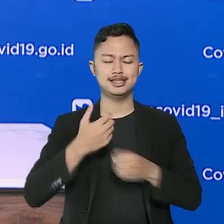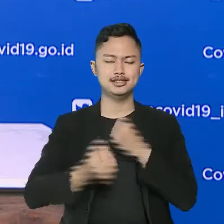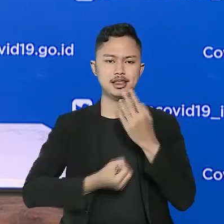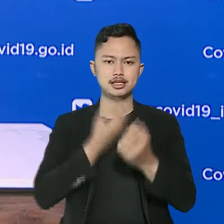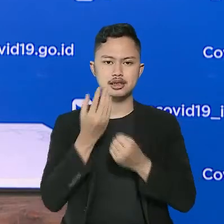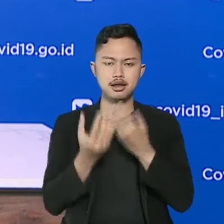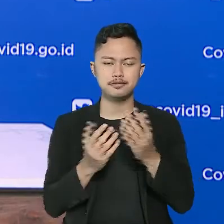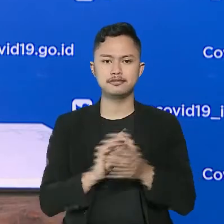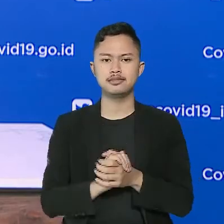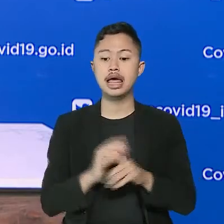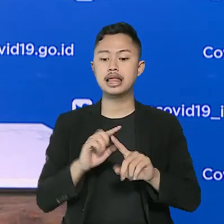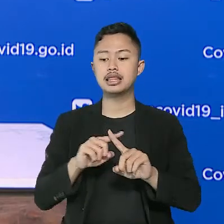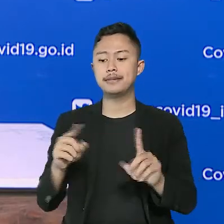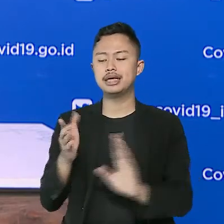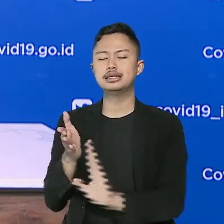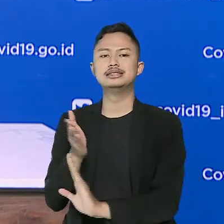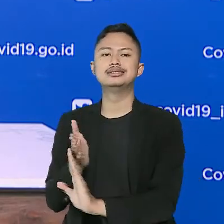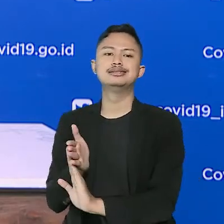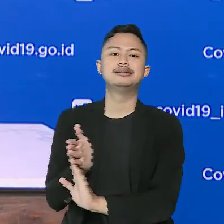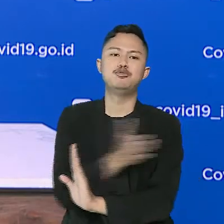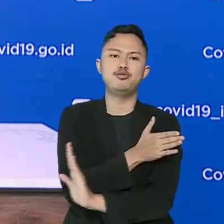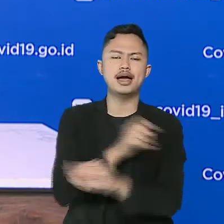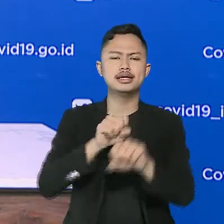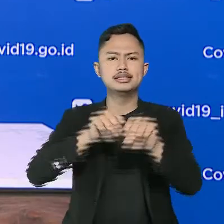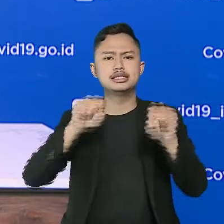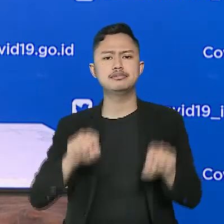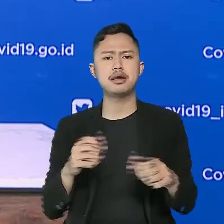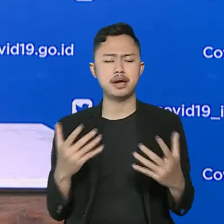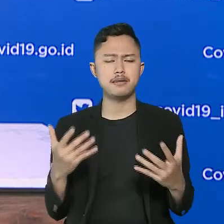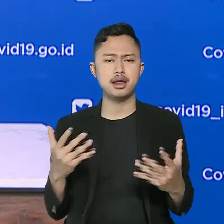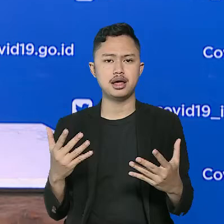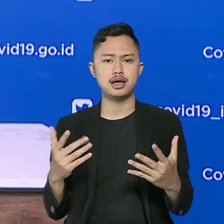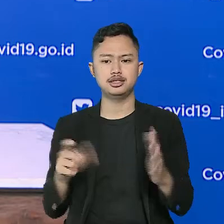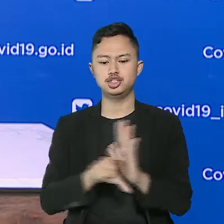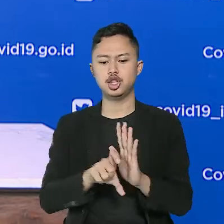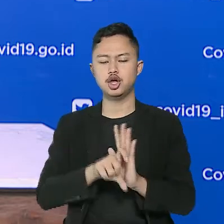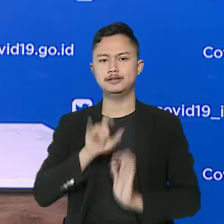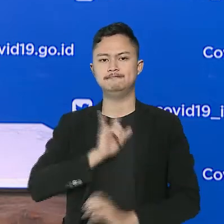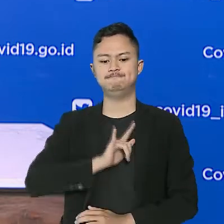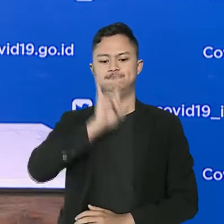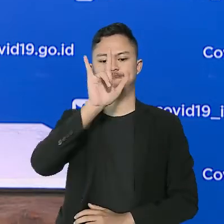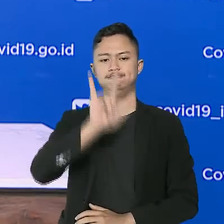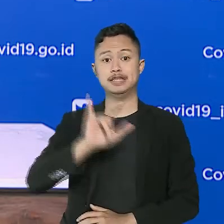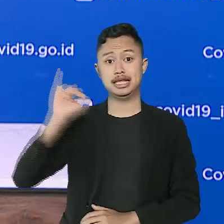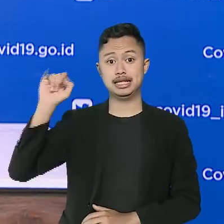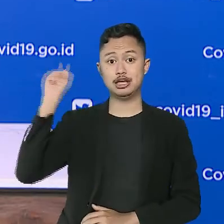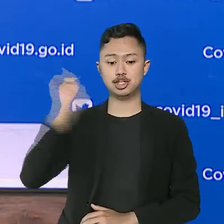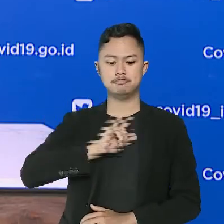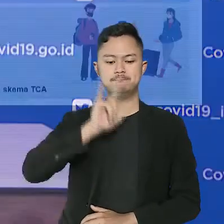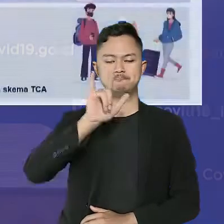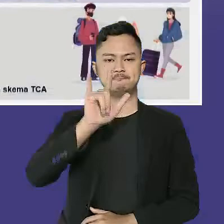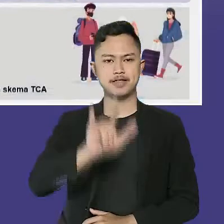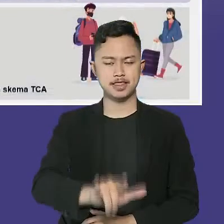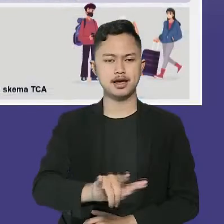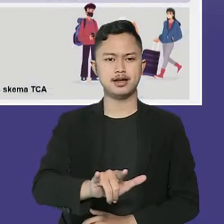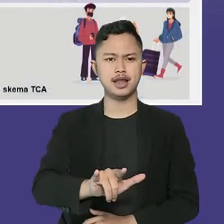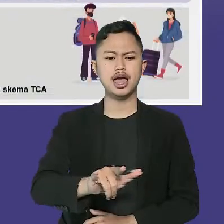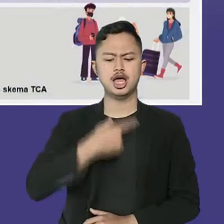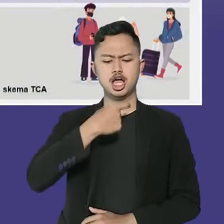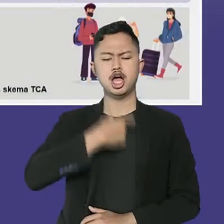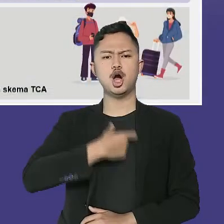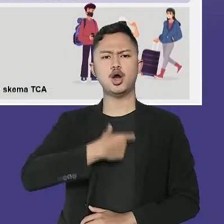Sebelum saya menjelaskan mekanisme screening saat tiba di pintu kedatangan, alangkah lebih baik calon pelaku